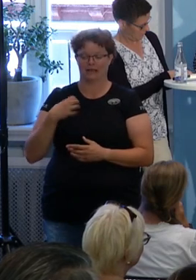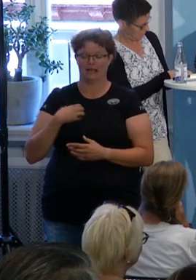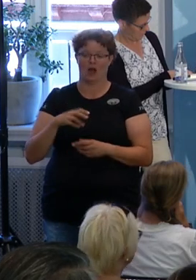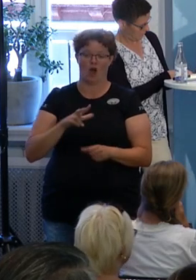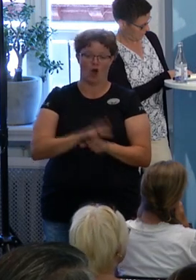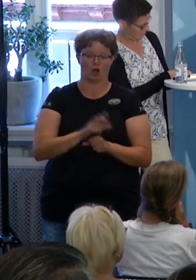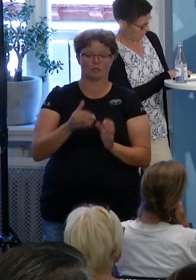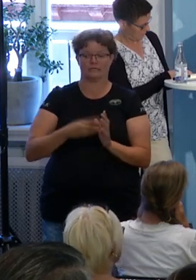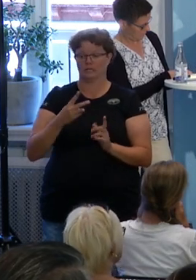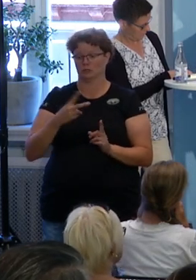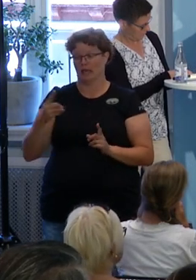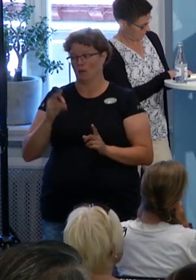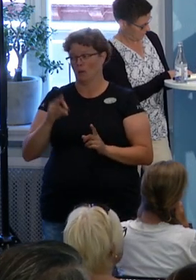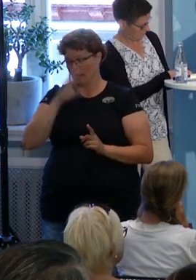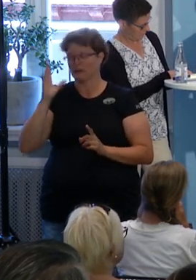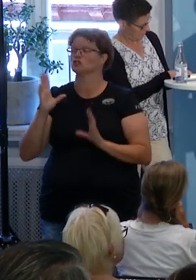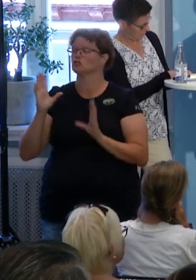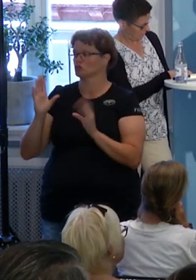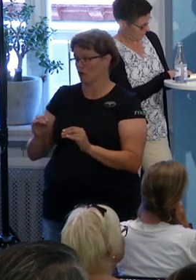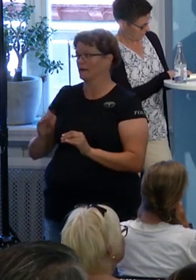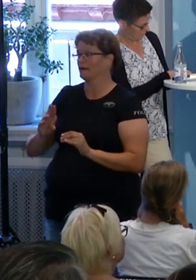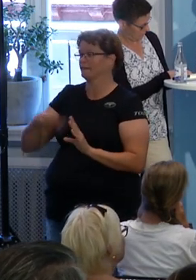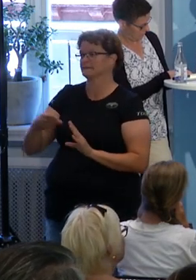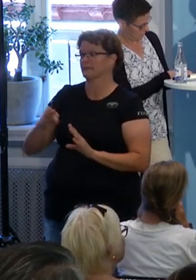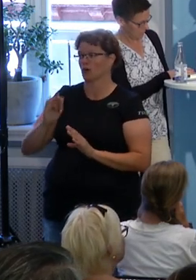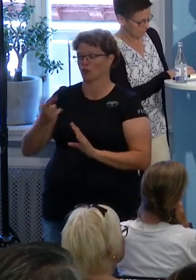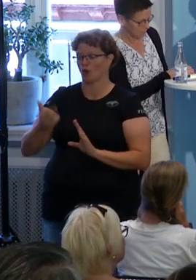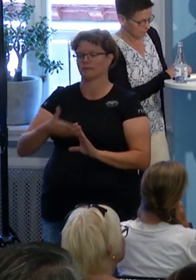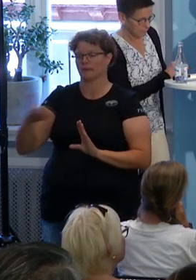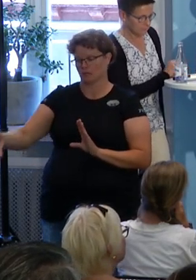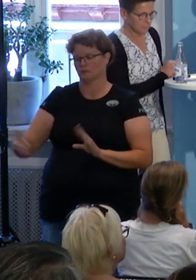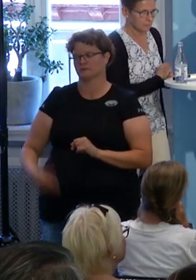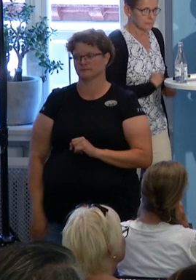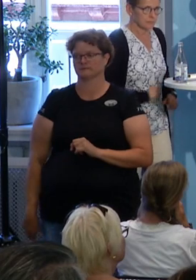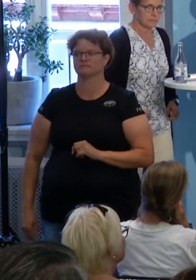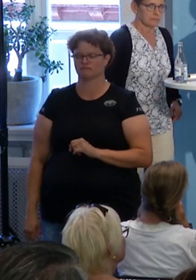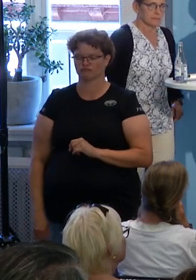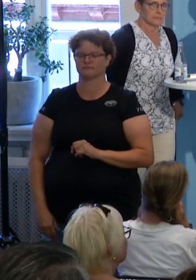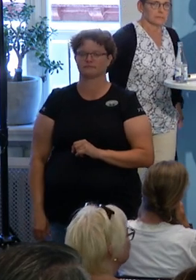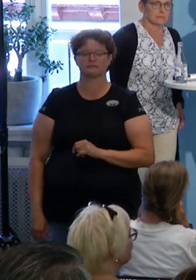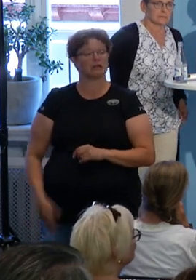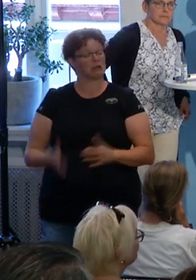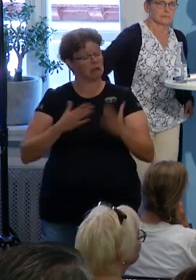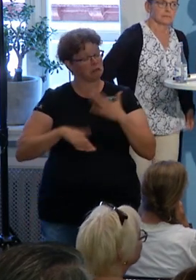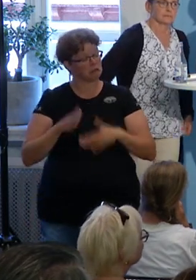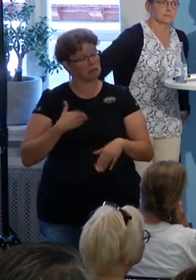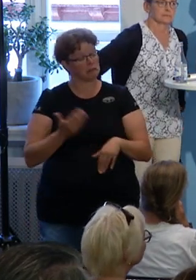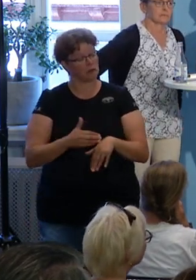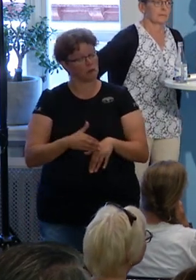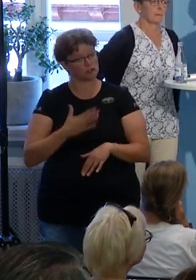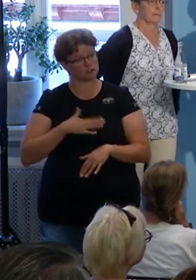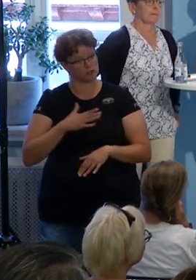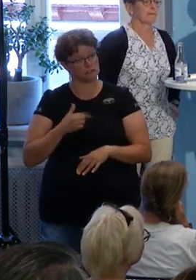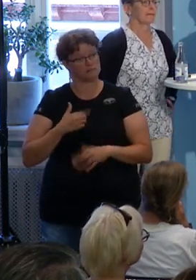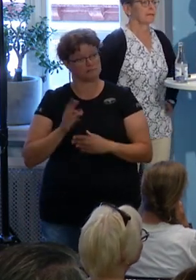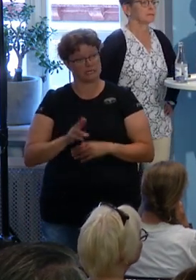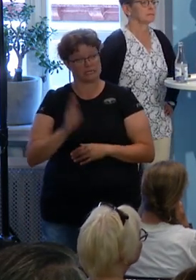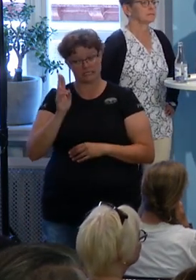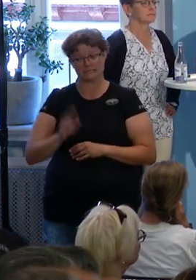21. Ja, så är det. Under nästa mandatperiod kommer vi att kunna ändra lagen. Yes. Det är ett intressant besked, tycker jag. Mm. Verkligen.